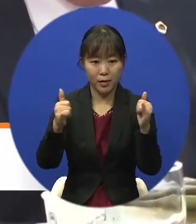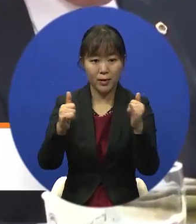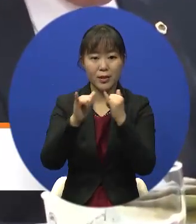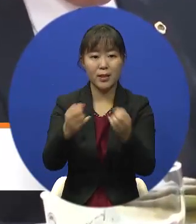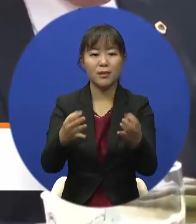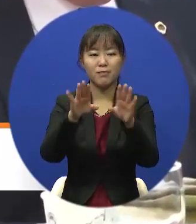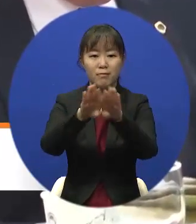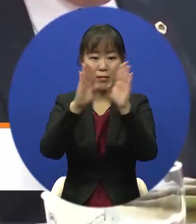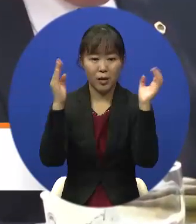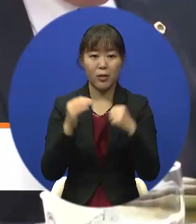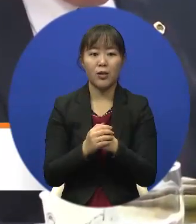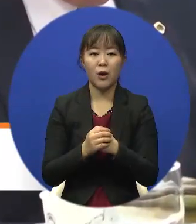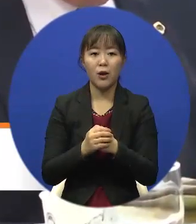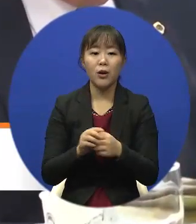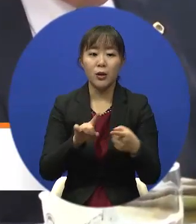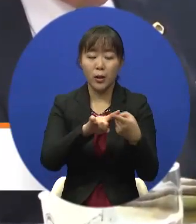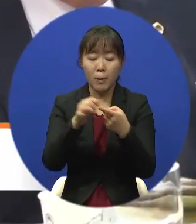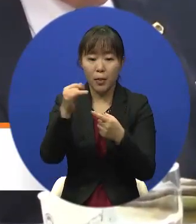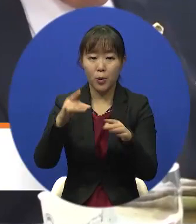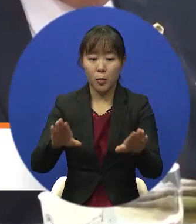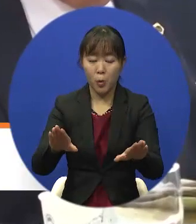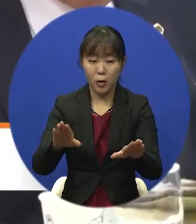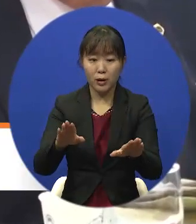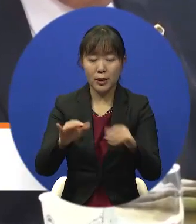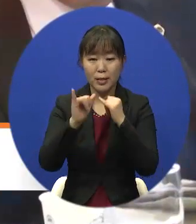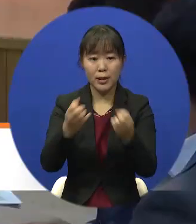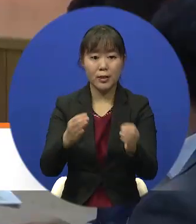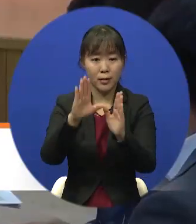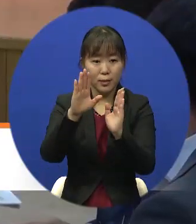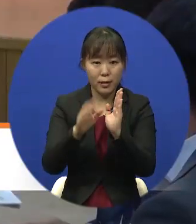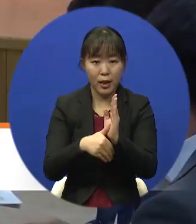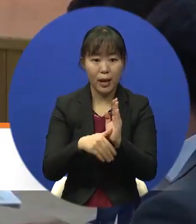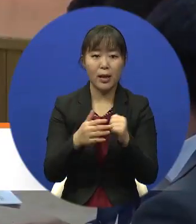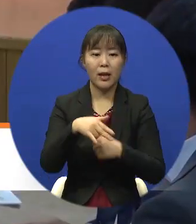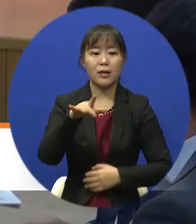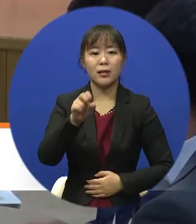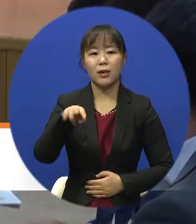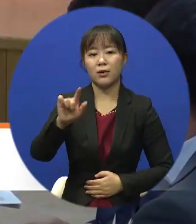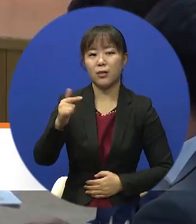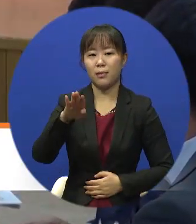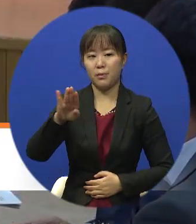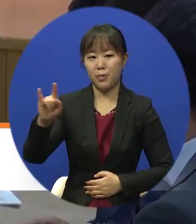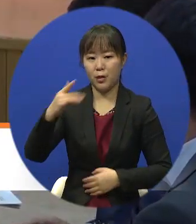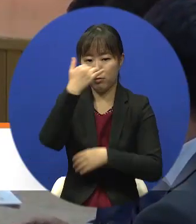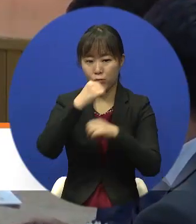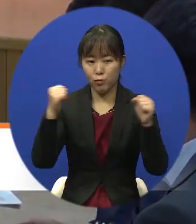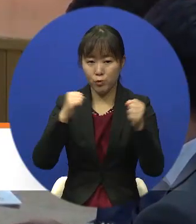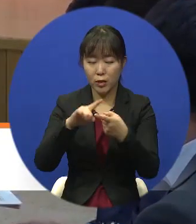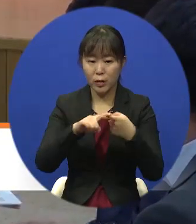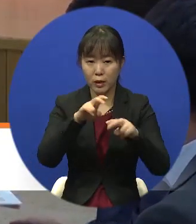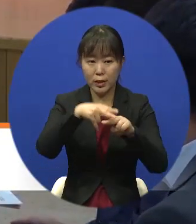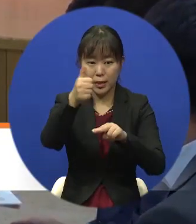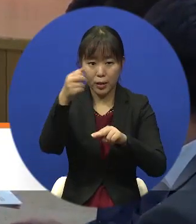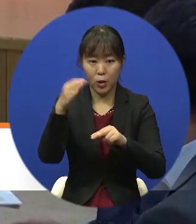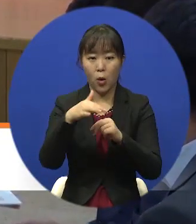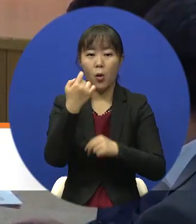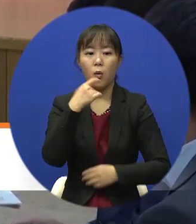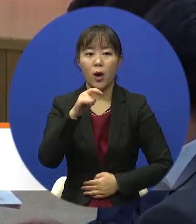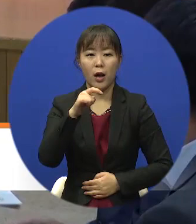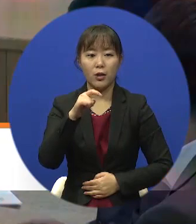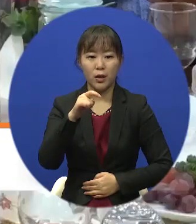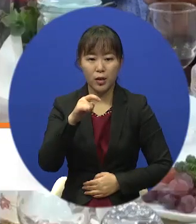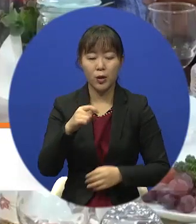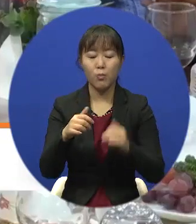여성 농업인 충청북도 연합회가 주최한 이날 시상식에는 장선배 충청북도 의회 의장과 황규철 충청북도